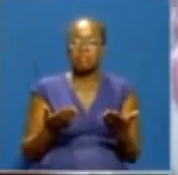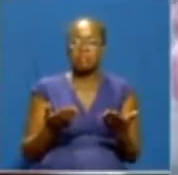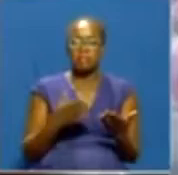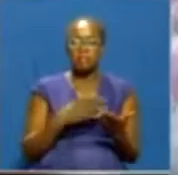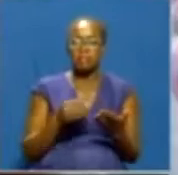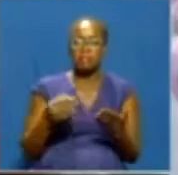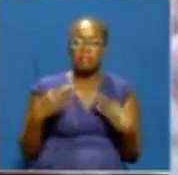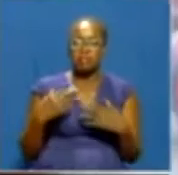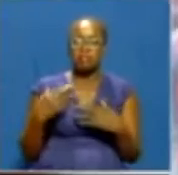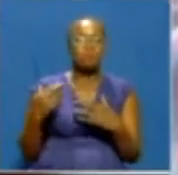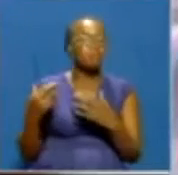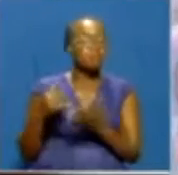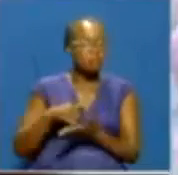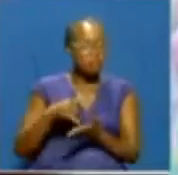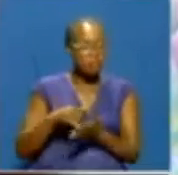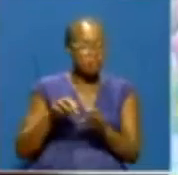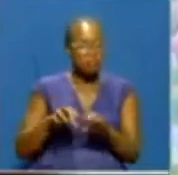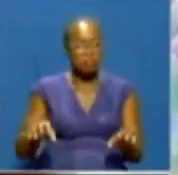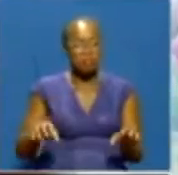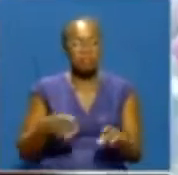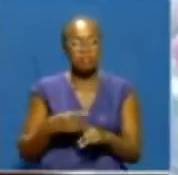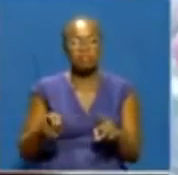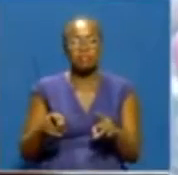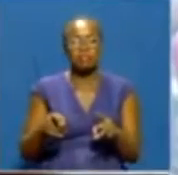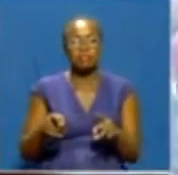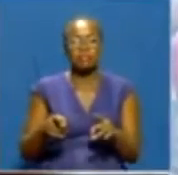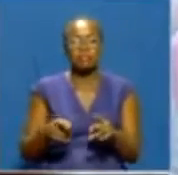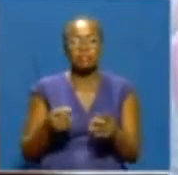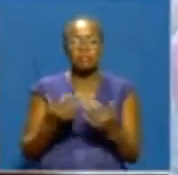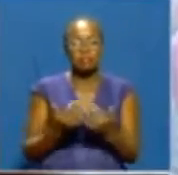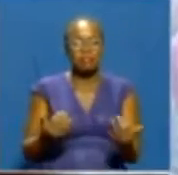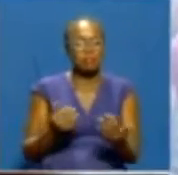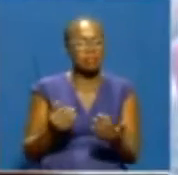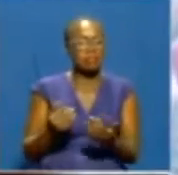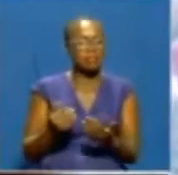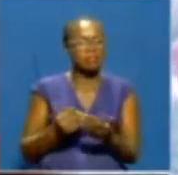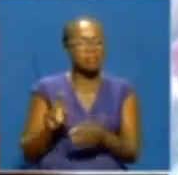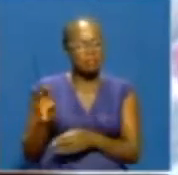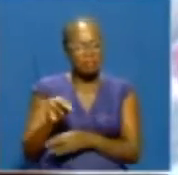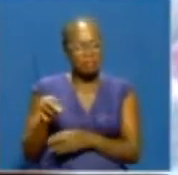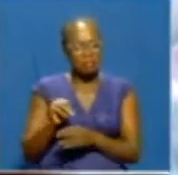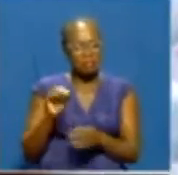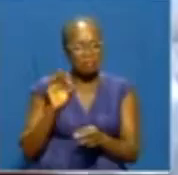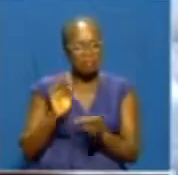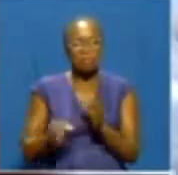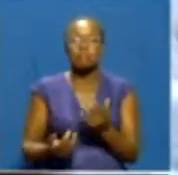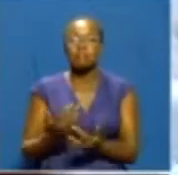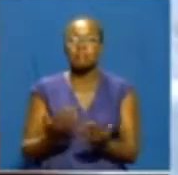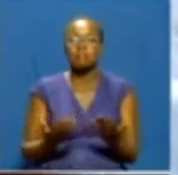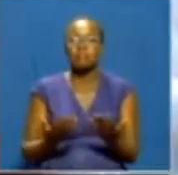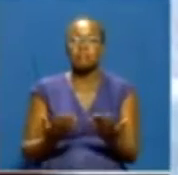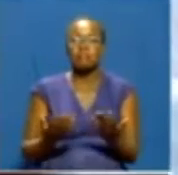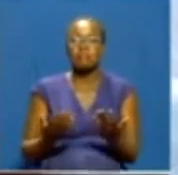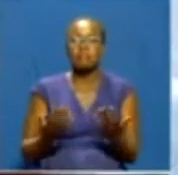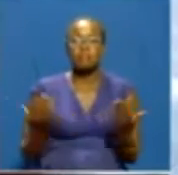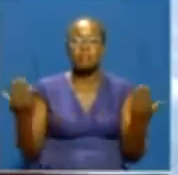wa soko hili, lakini kile tunachojua ni kuwa mamilioni ya pesa yameweza kuteketezwa mahali hapa. Kama walivyosema jana, ilikuwa ni siku